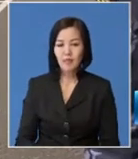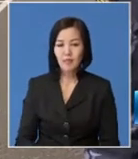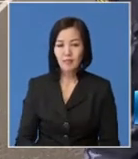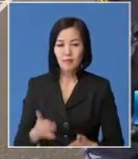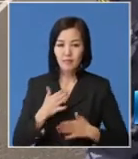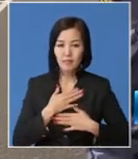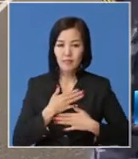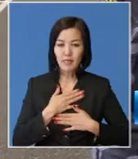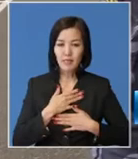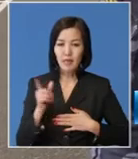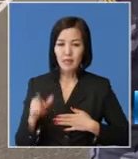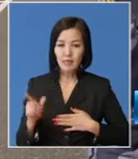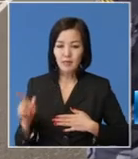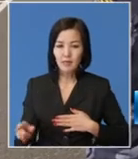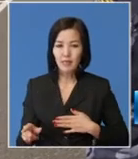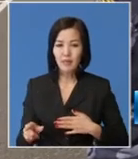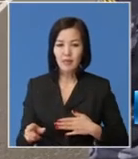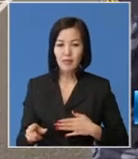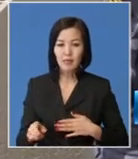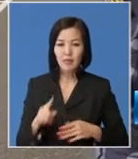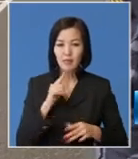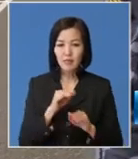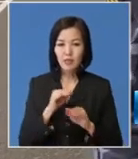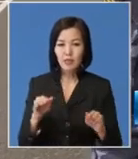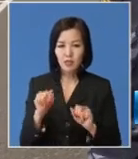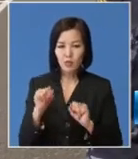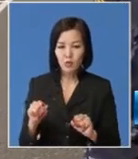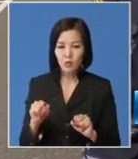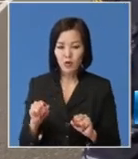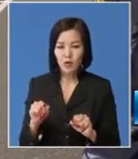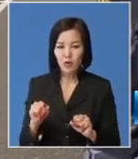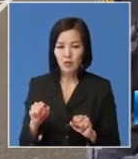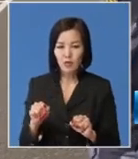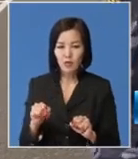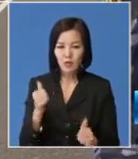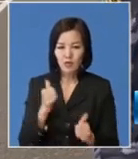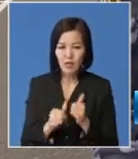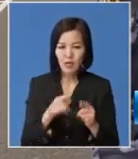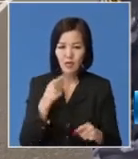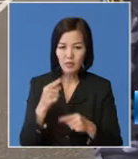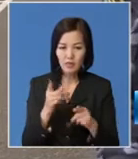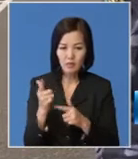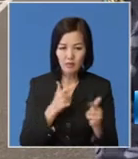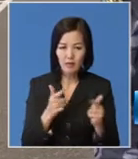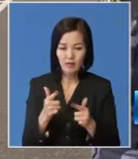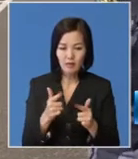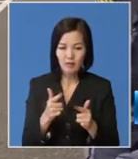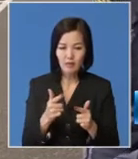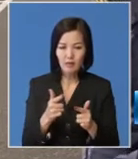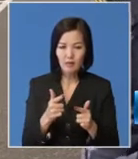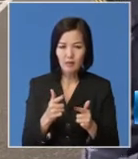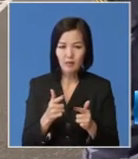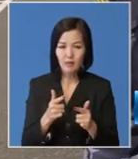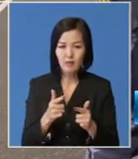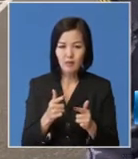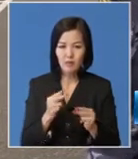бізде азаматтар қашан болсын осы еліміздің тыныштығын сақтауға, қорғауға әрқашан дайын деп айтуға болады. Осы жерде